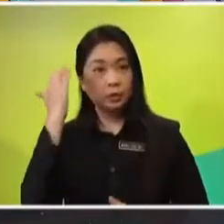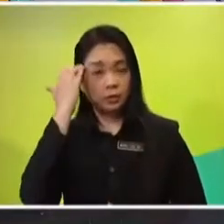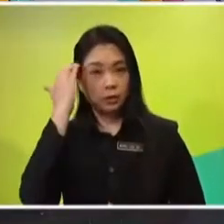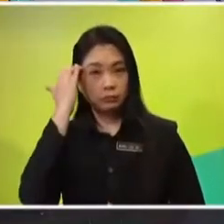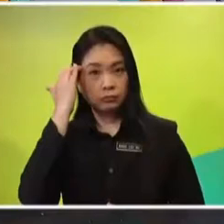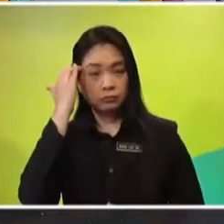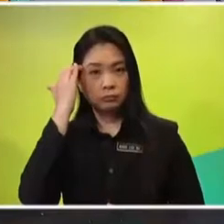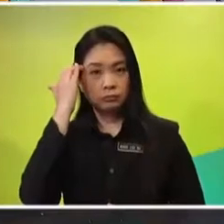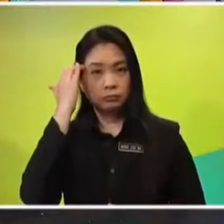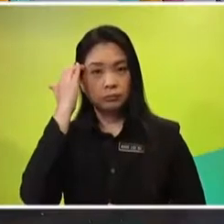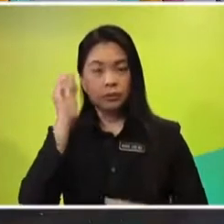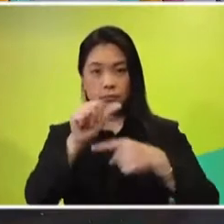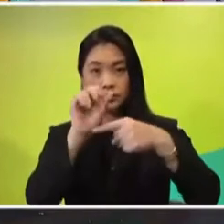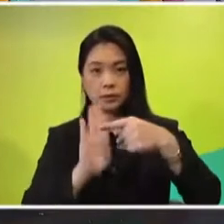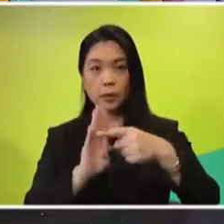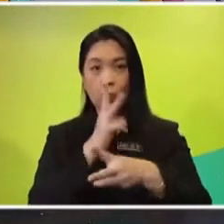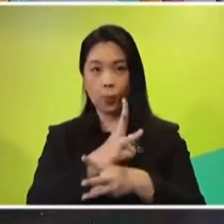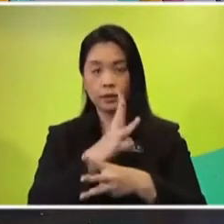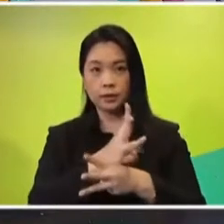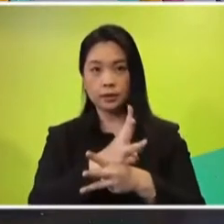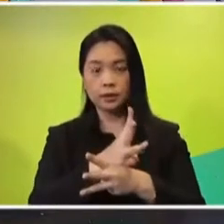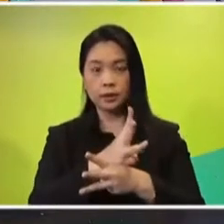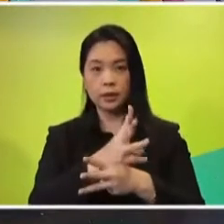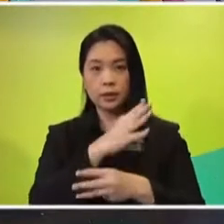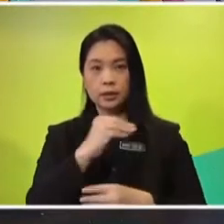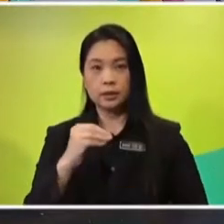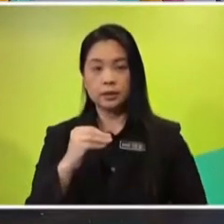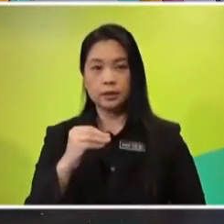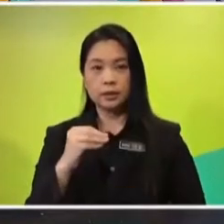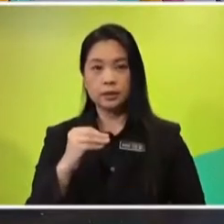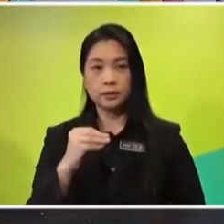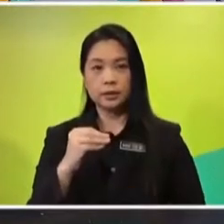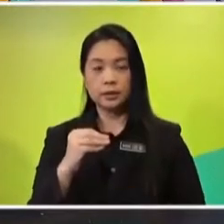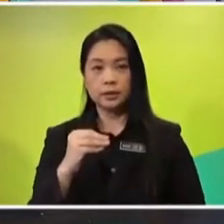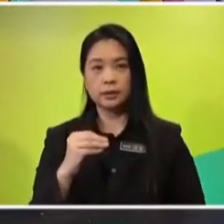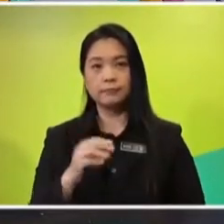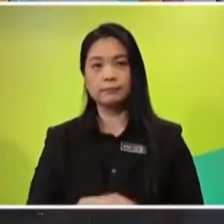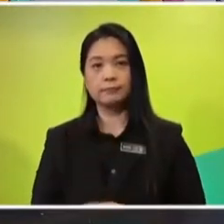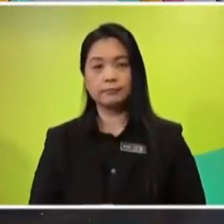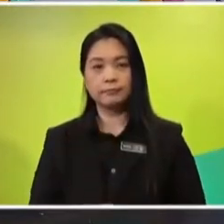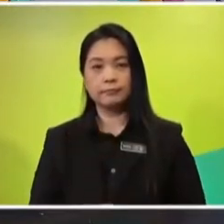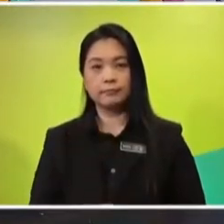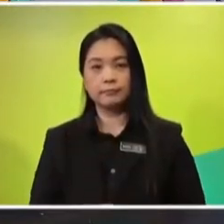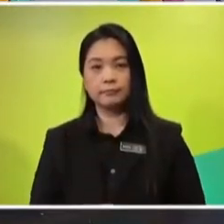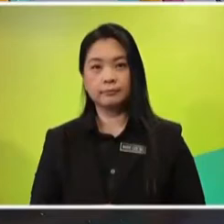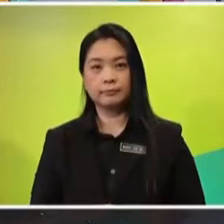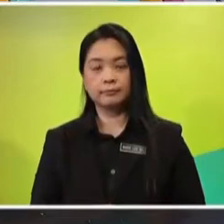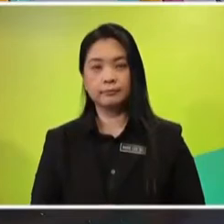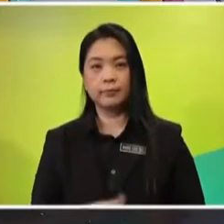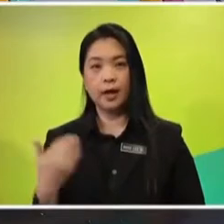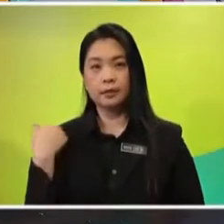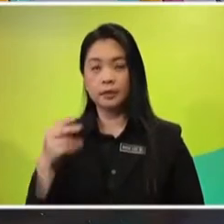Mm-hmm. Dan maksudnya yang saya pilih tadi ni ialah ia merupakan pecahan tidak wajar. Yeah. Kan cikgu? Kita dah tahu tentang